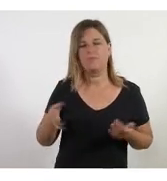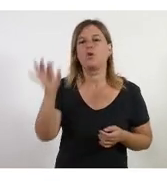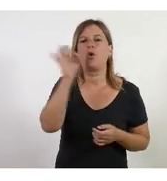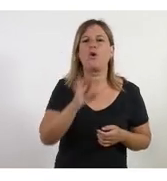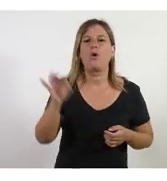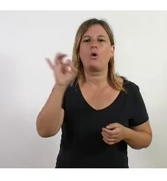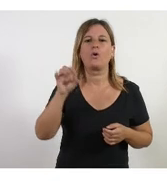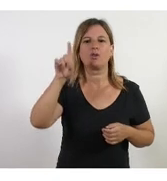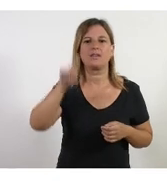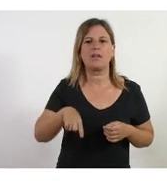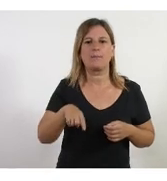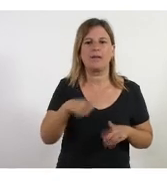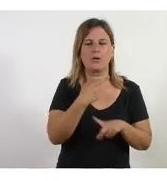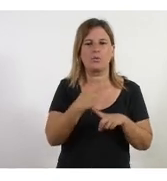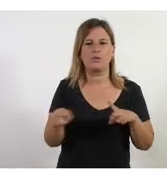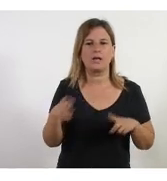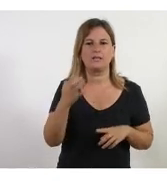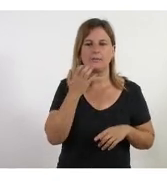situacions,